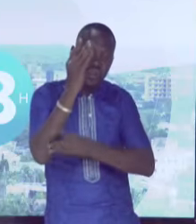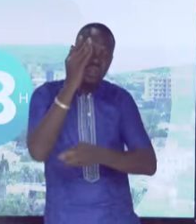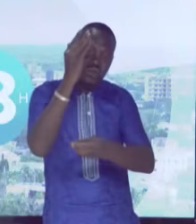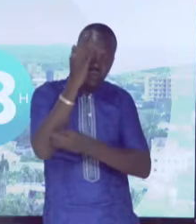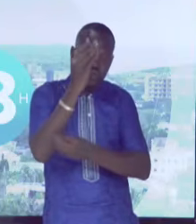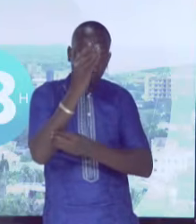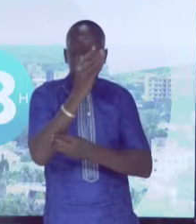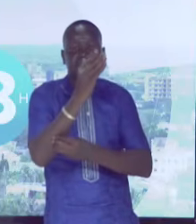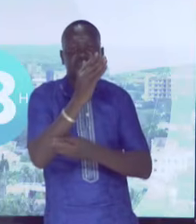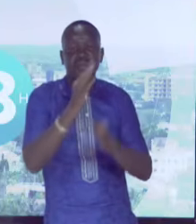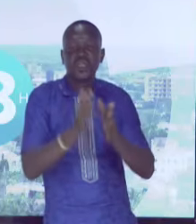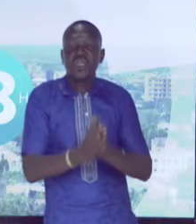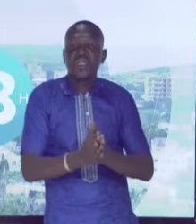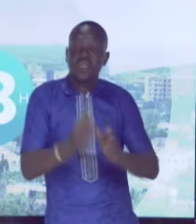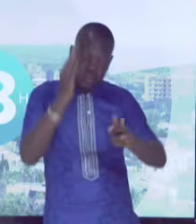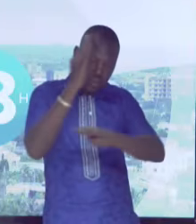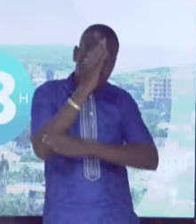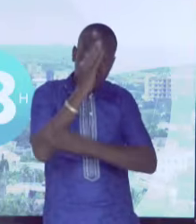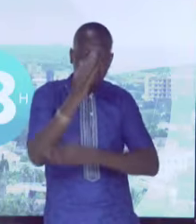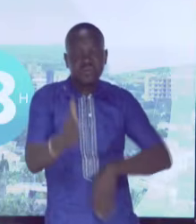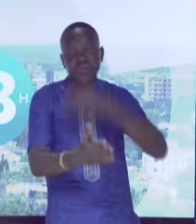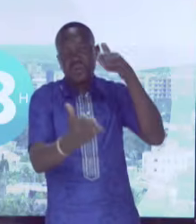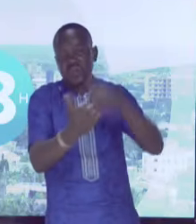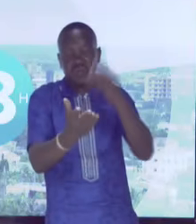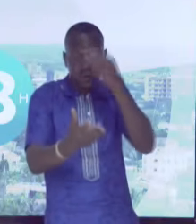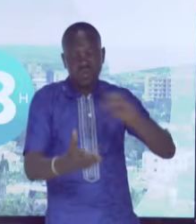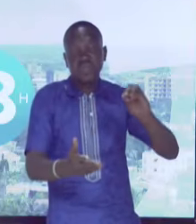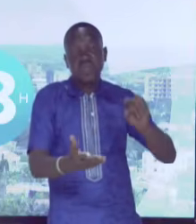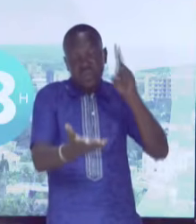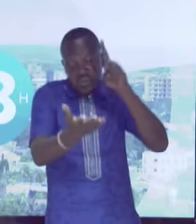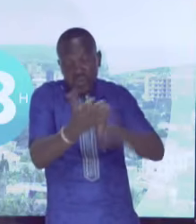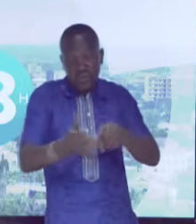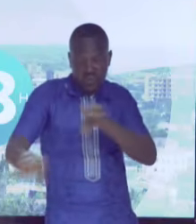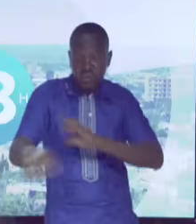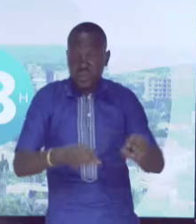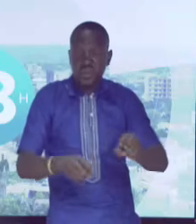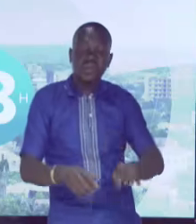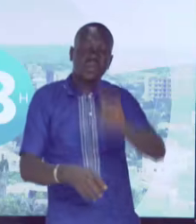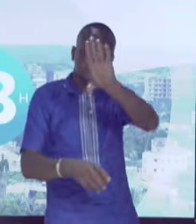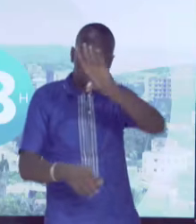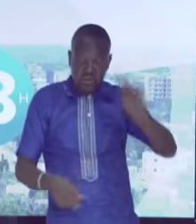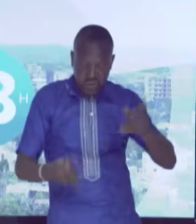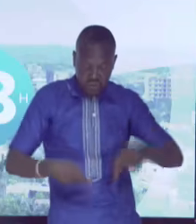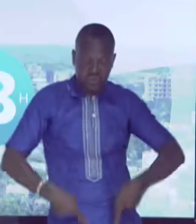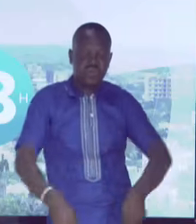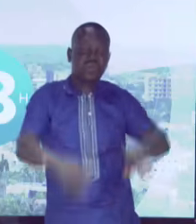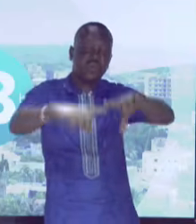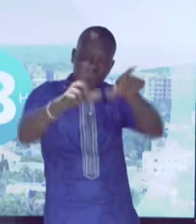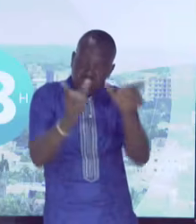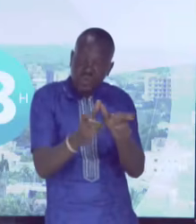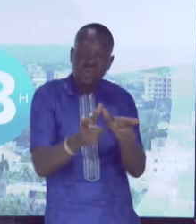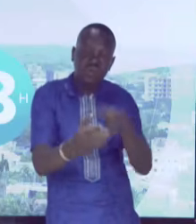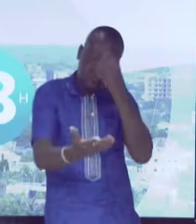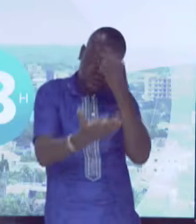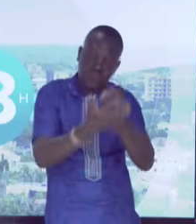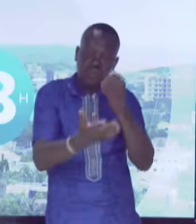Yoba. À Siglé, dans le centre-ouest, il est prévu la réalisation de 53 km de pistes rurales pour un budget de plus